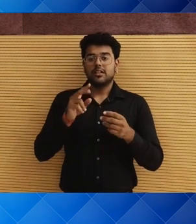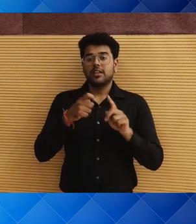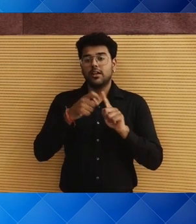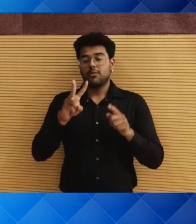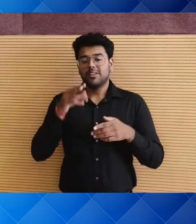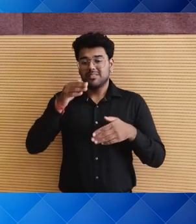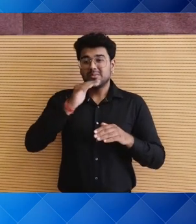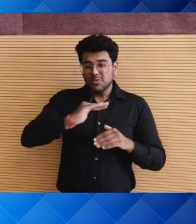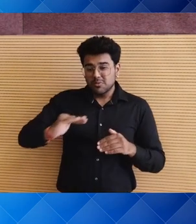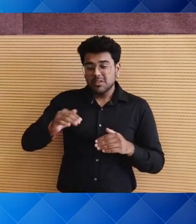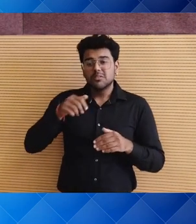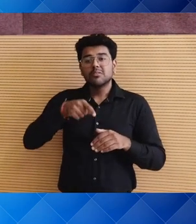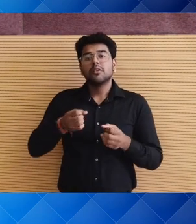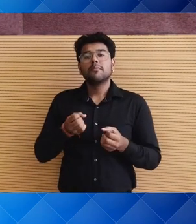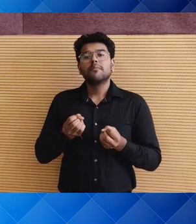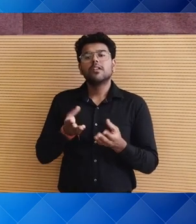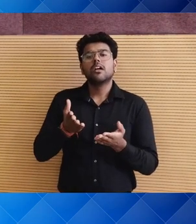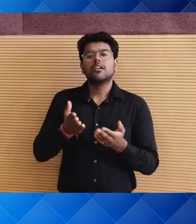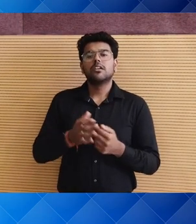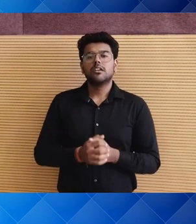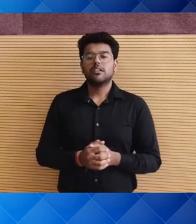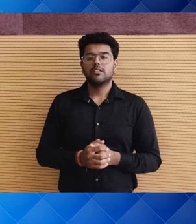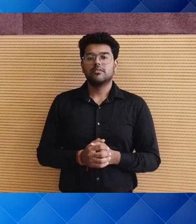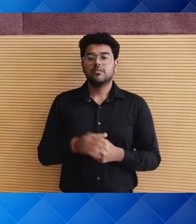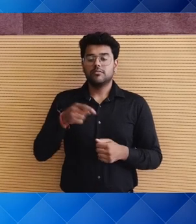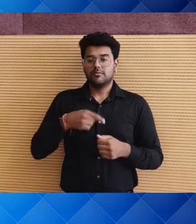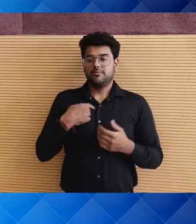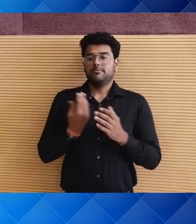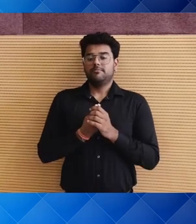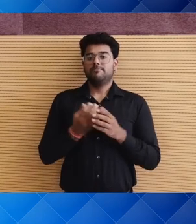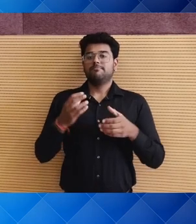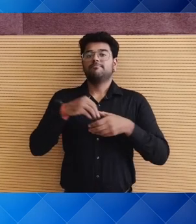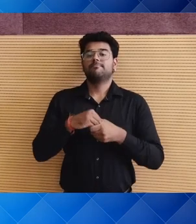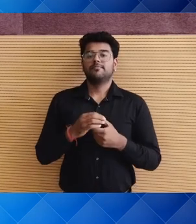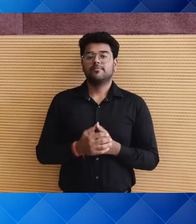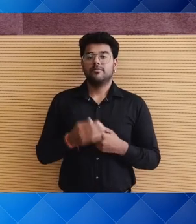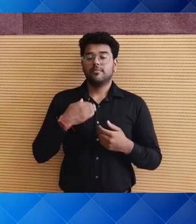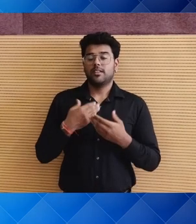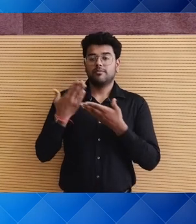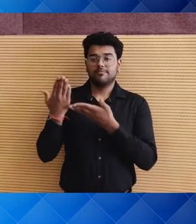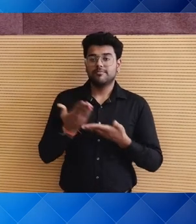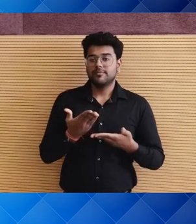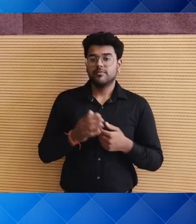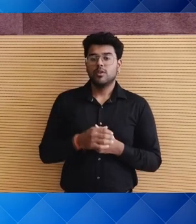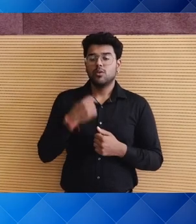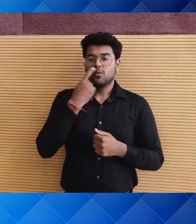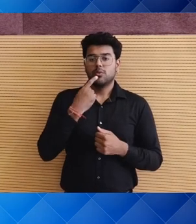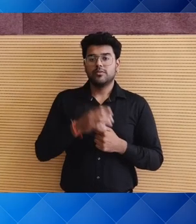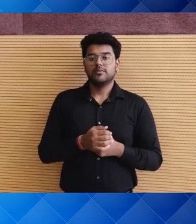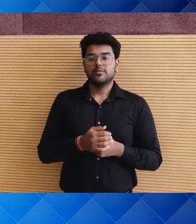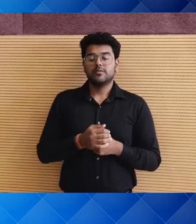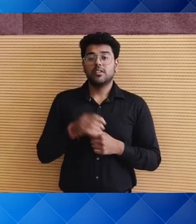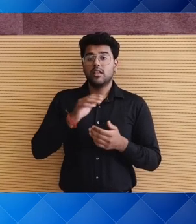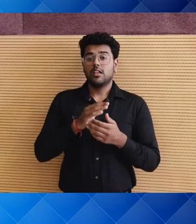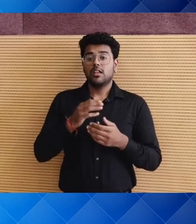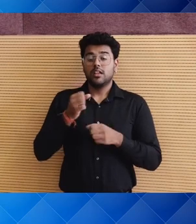बाल वाटिका का शुभारंभ का जो क्षण है उसके हम साक्षी बनेंगे. तो आइए मैं निवेदन करूंगा कि रिमोट हमारे मुख्य अतिथि